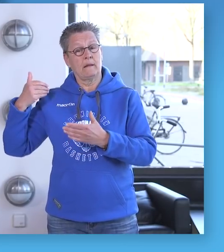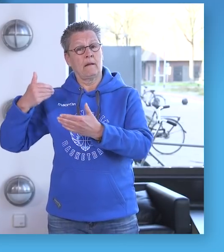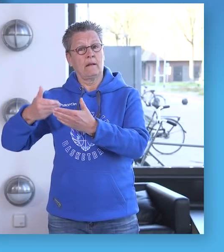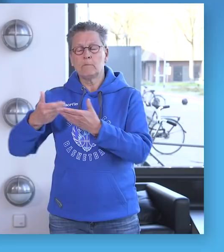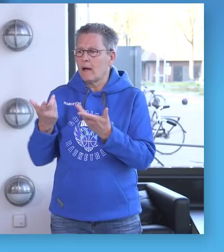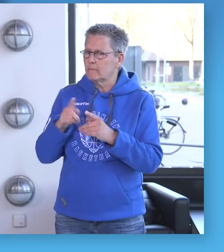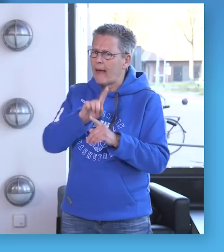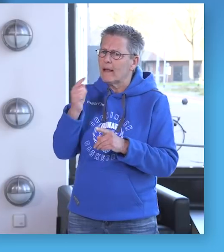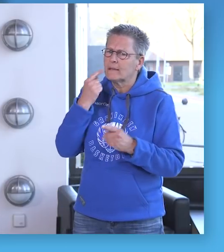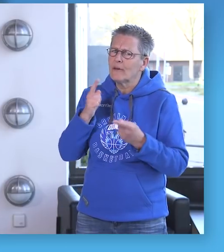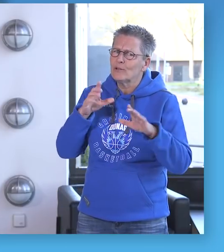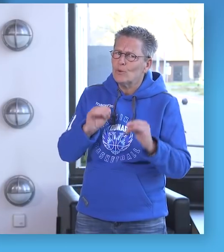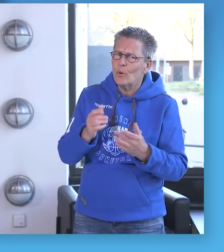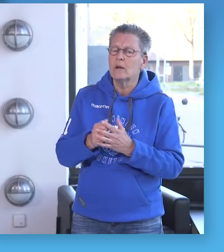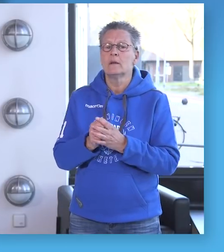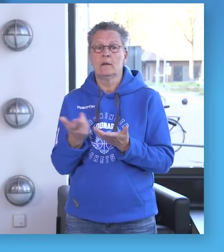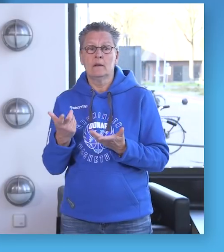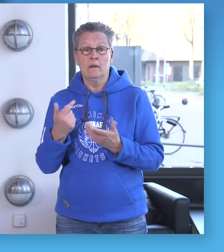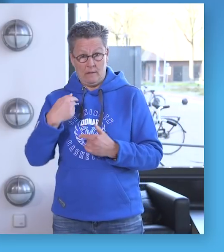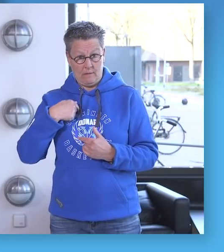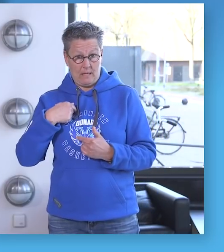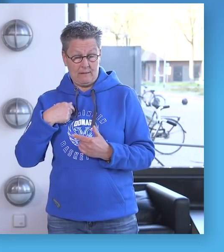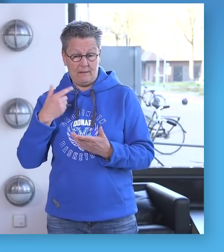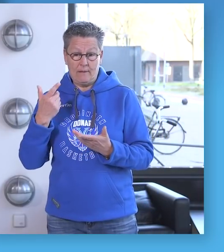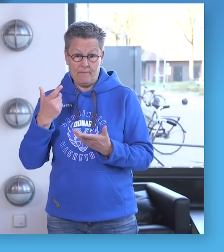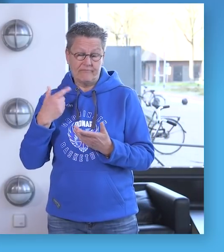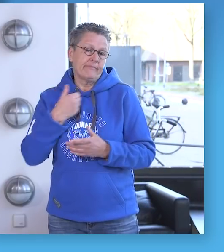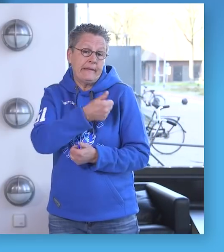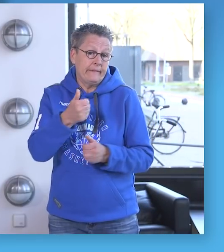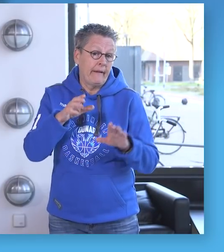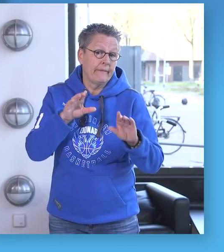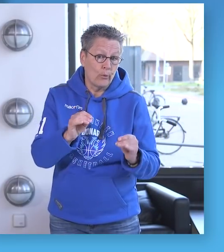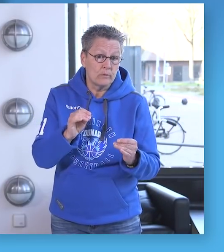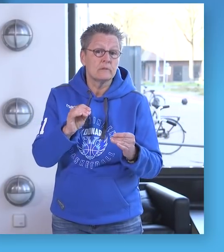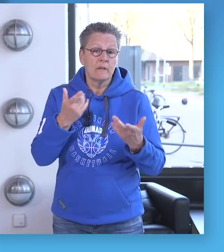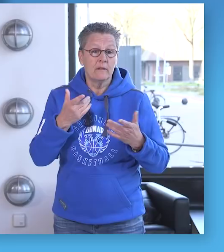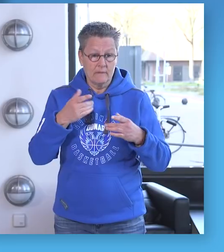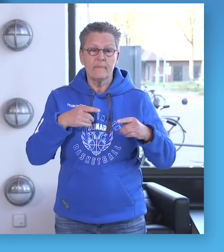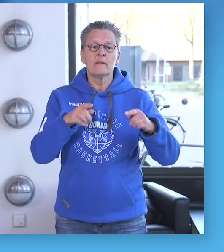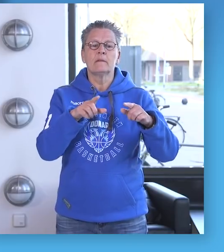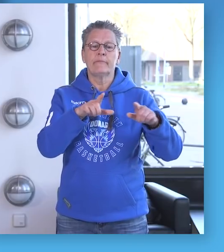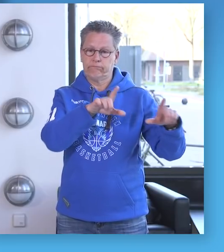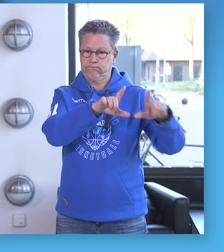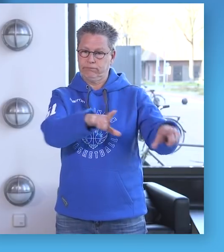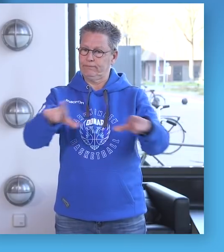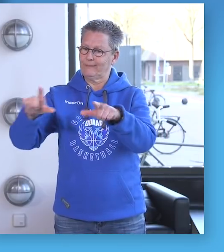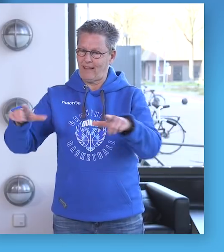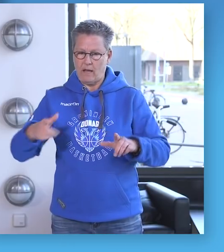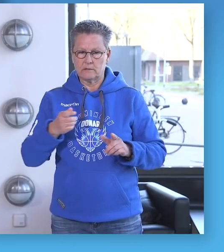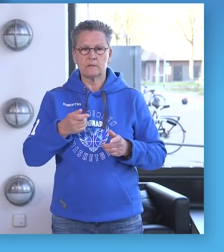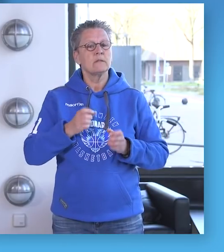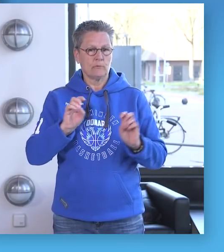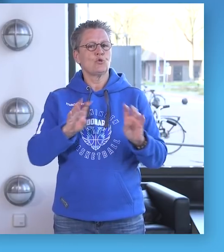hele dag? Ja, ik ben nu eigenlijk de laatste, nou ja, wat iedereen natuurlijk doet, je terras schoon spuiten en een lamp ophangen.